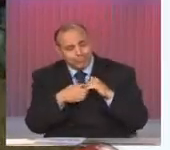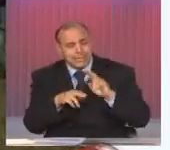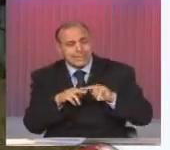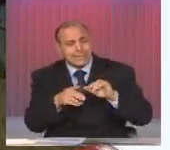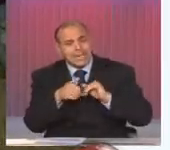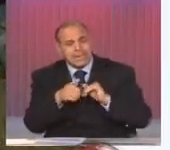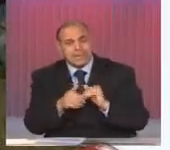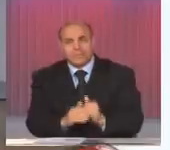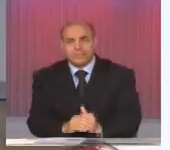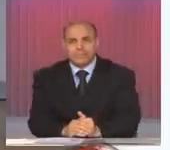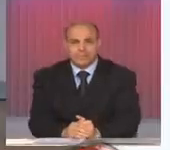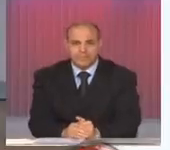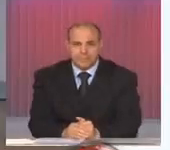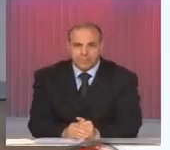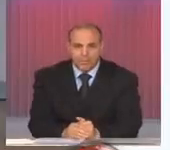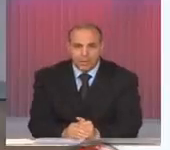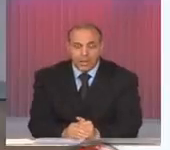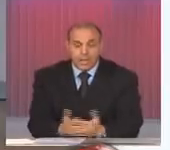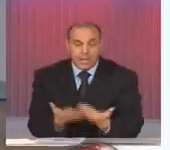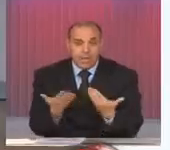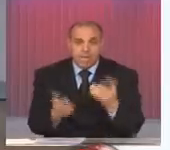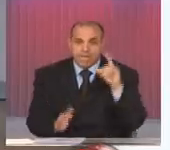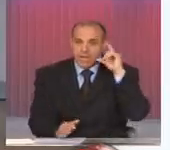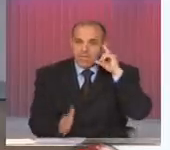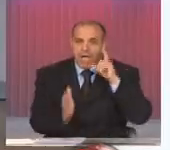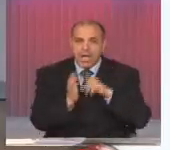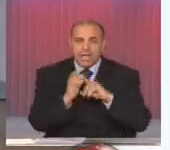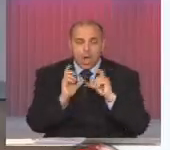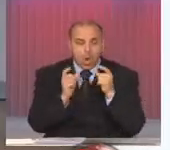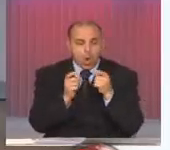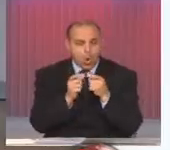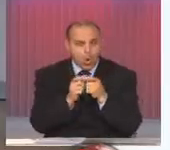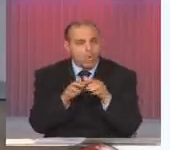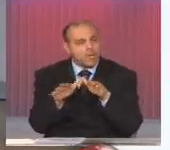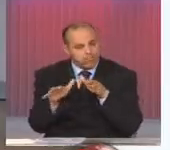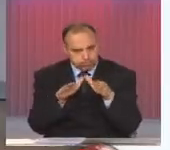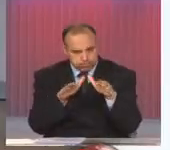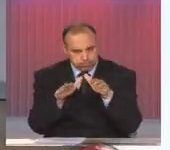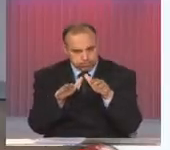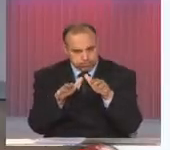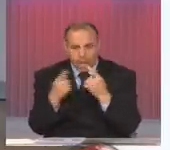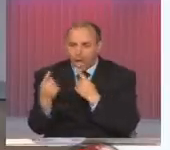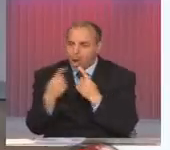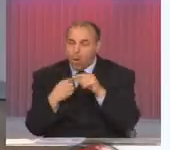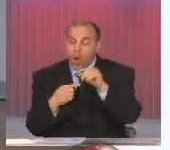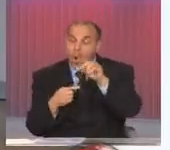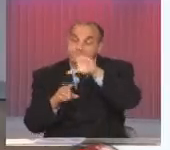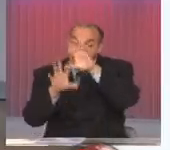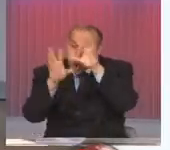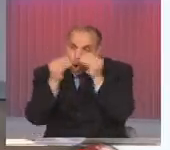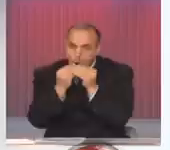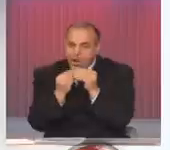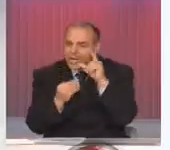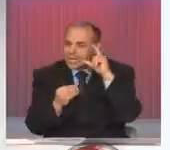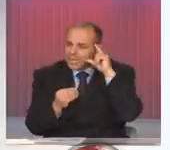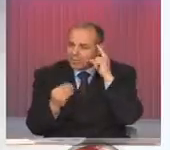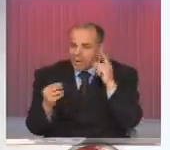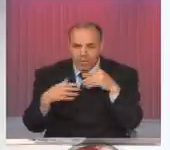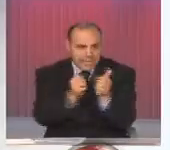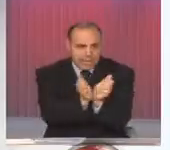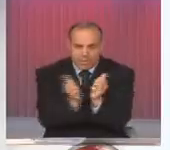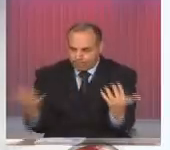أضرارهم. في ليبيا أكدت الحكومة أنها تسعى للقيام بحوار وطني شامل يجمع كافة